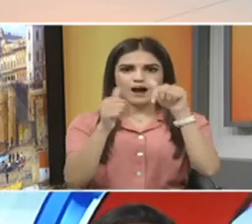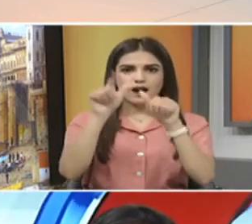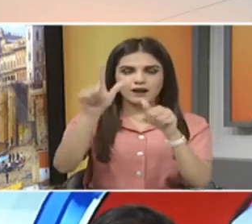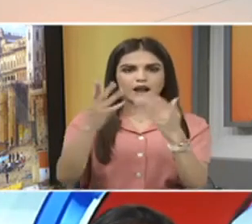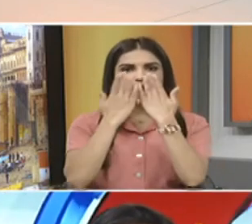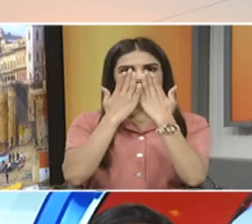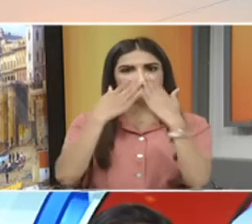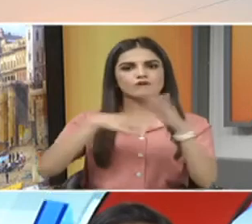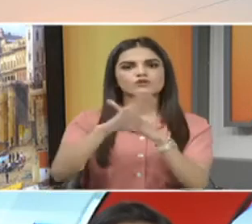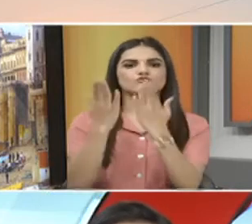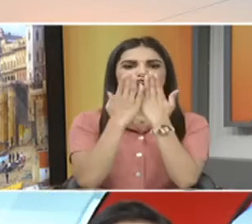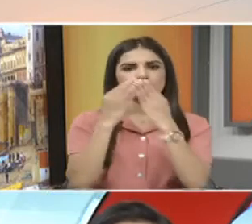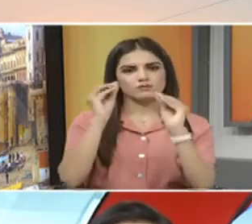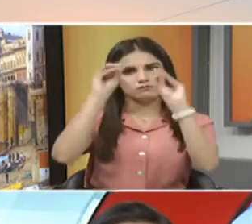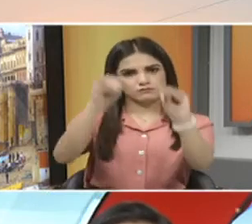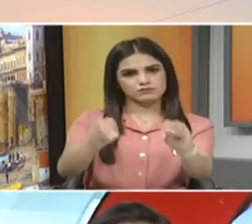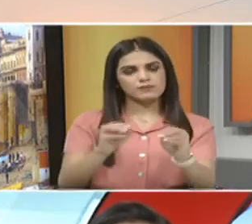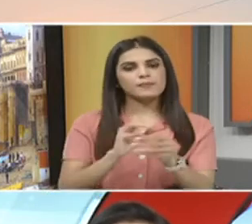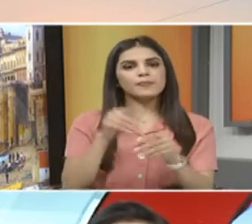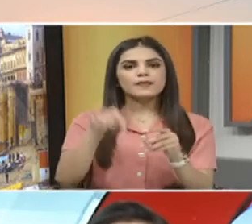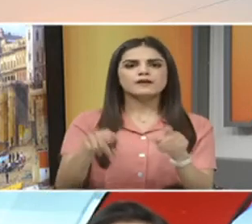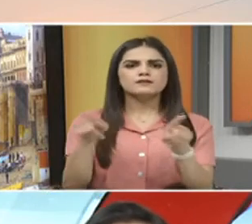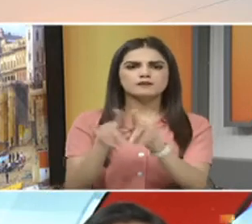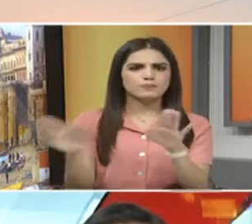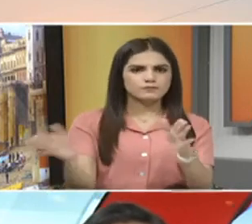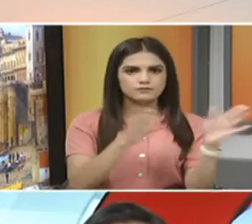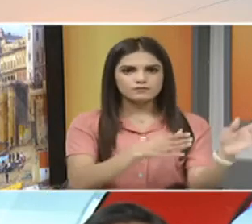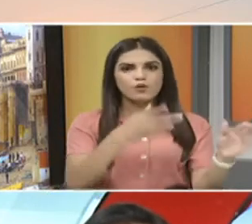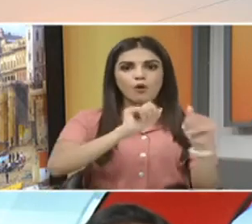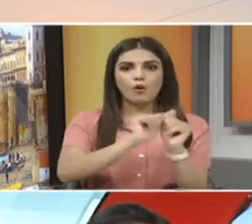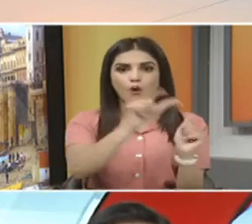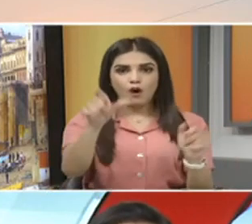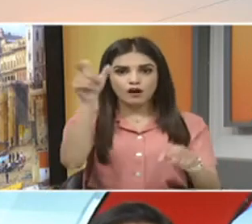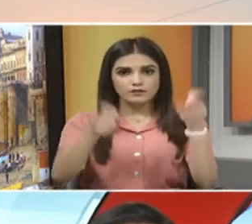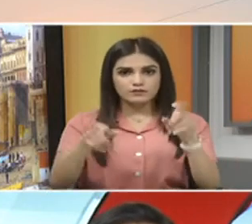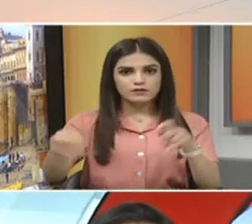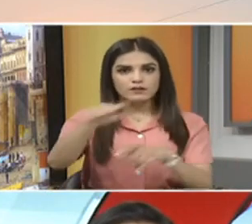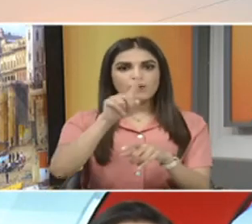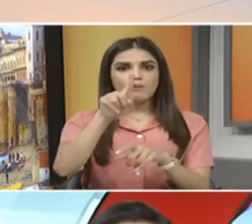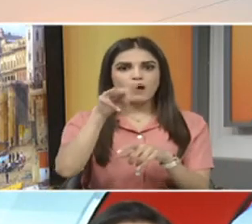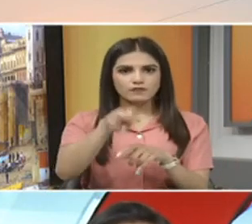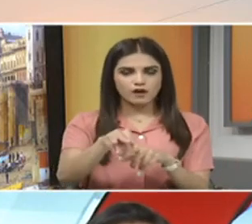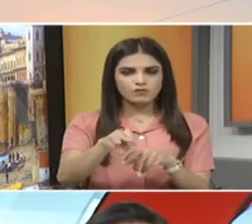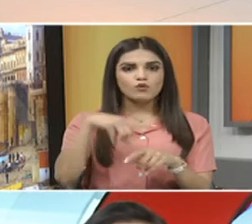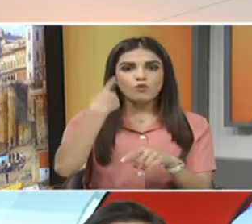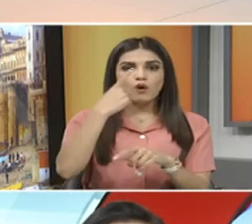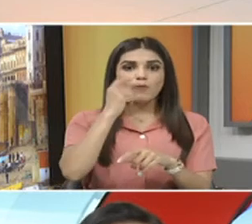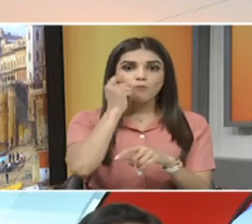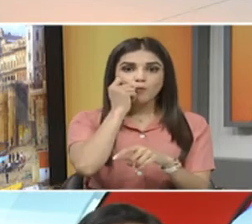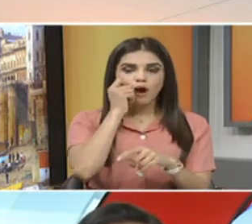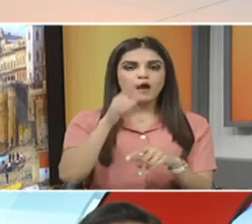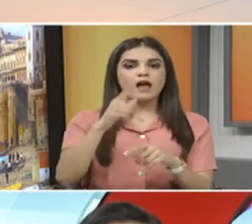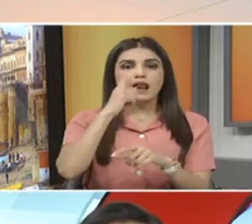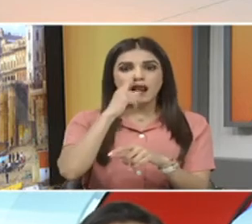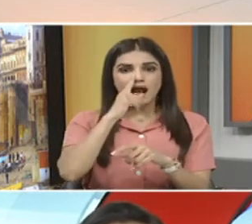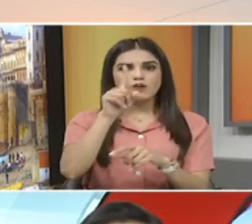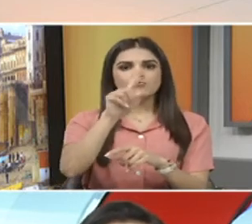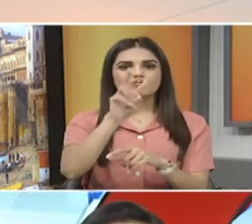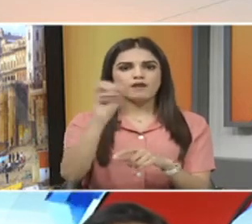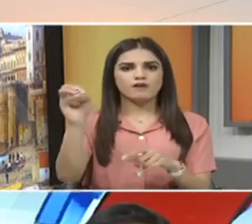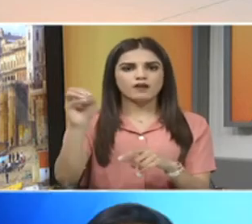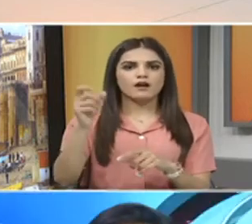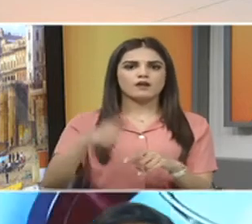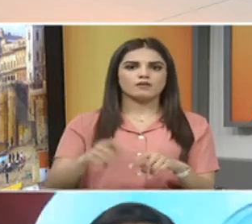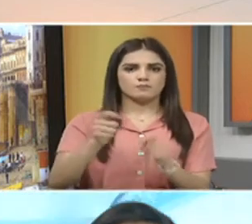में दाखिला मिलेगा। इसके अलावा सभी बालकों को 1,000 रुपये प्रतिमा और बालिकाओं को 1,200 रुपये